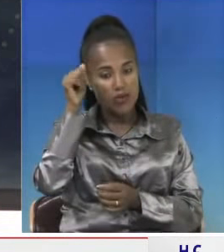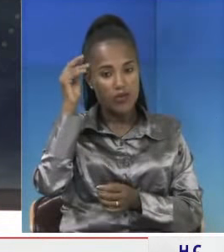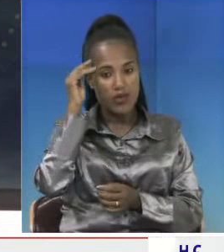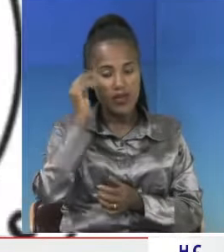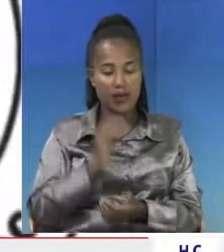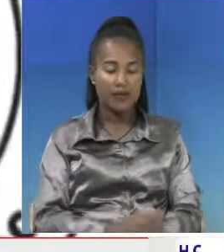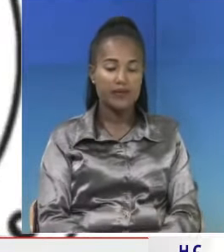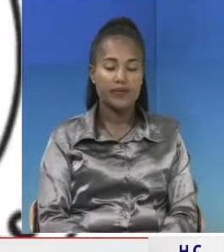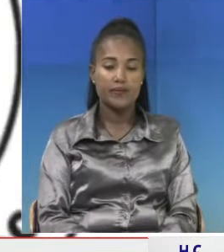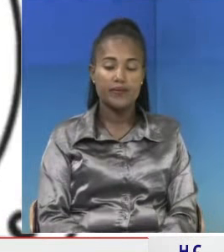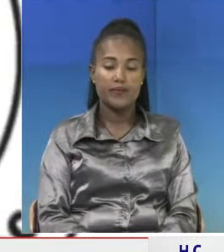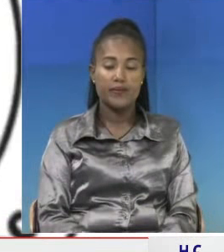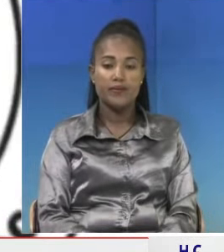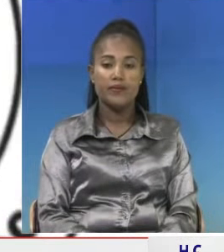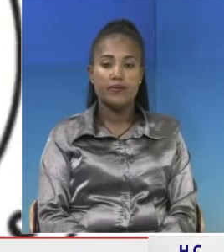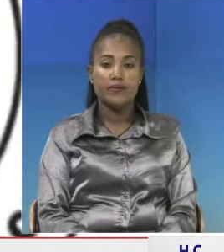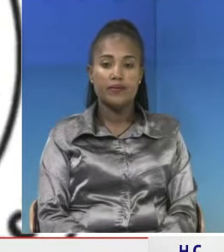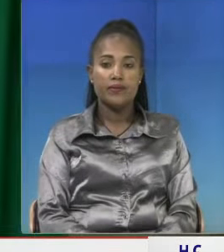ተጨማሪያለሁ።